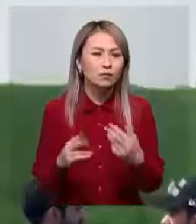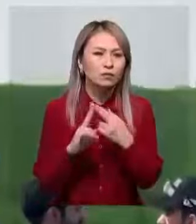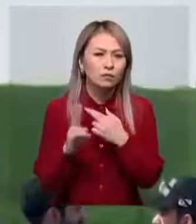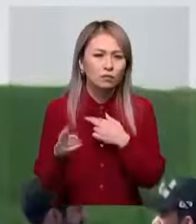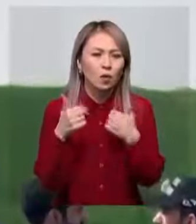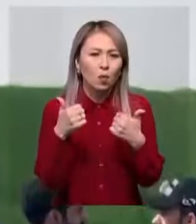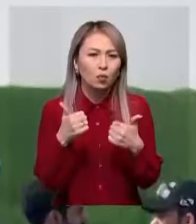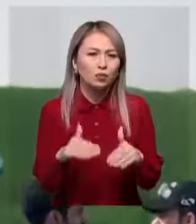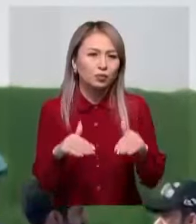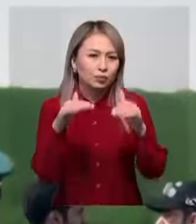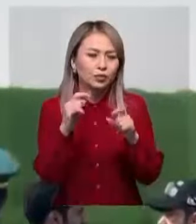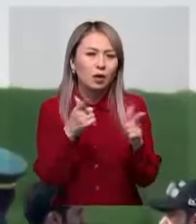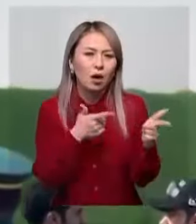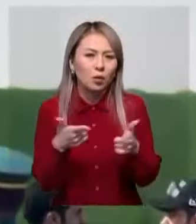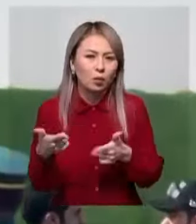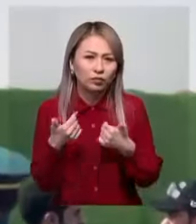Біздің жігіттердің дайындығы